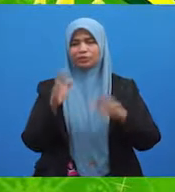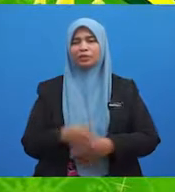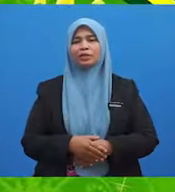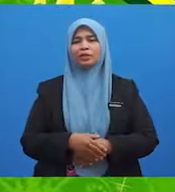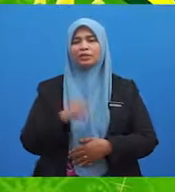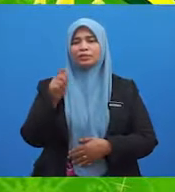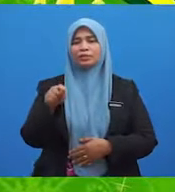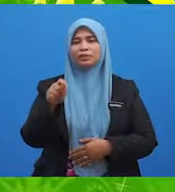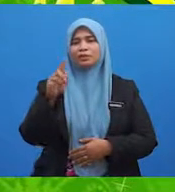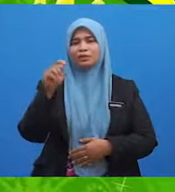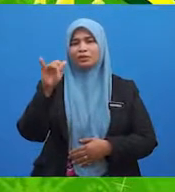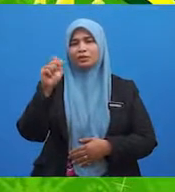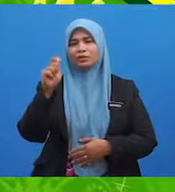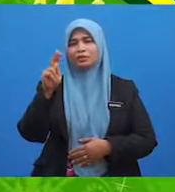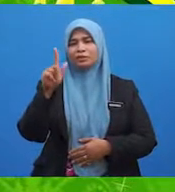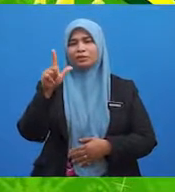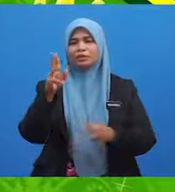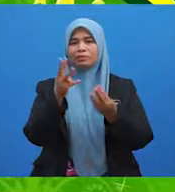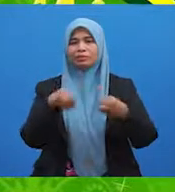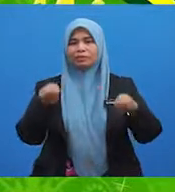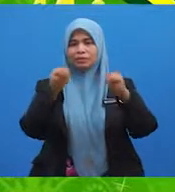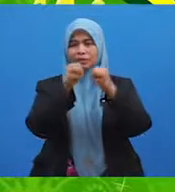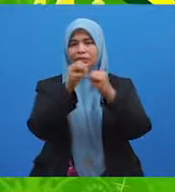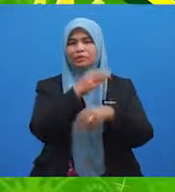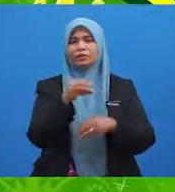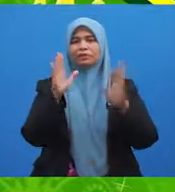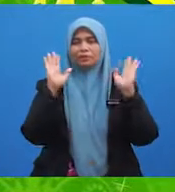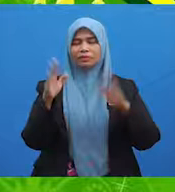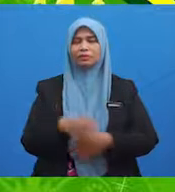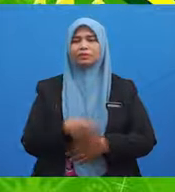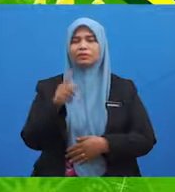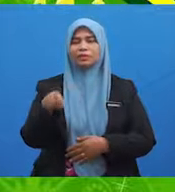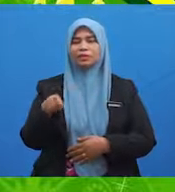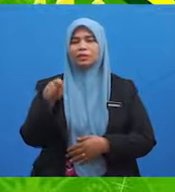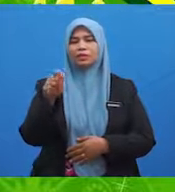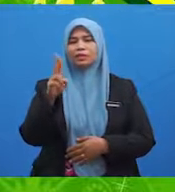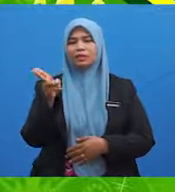sunat tahiyatul masjid dan solat sunat hajat, ya.